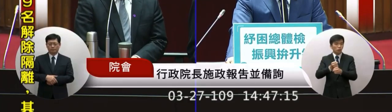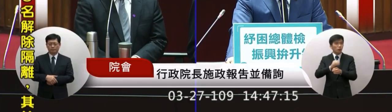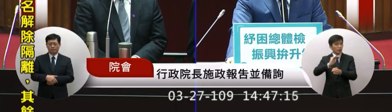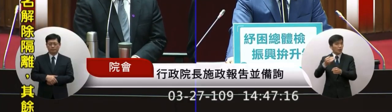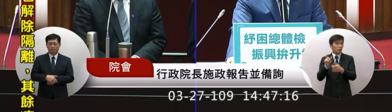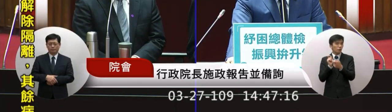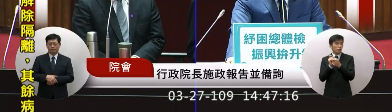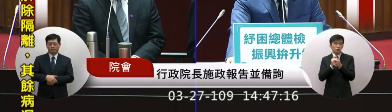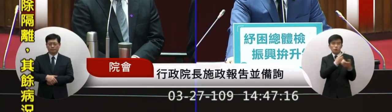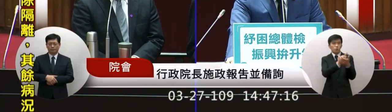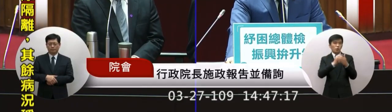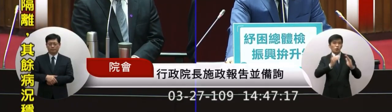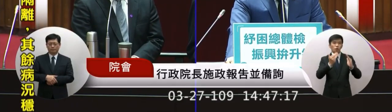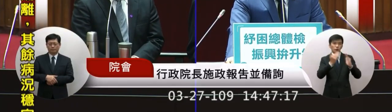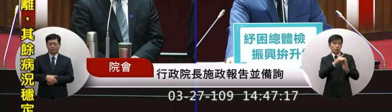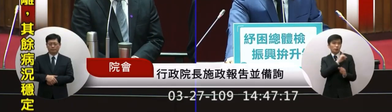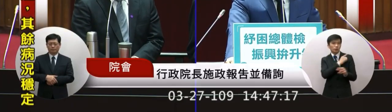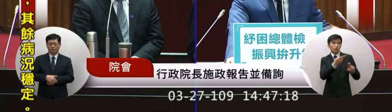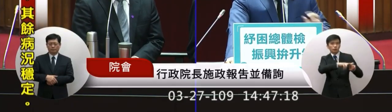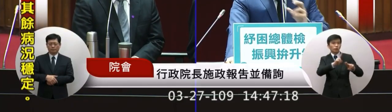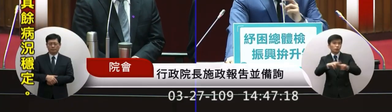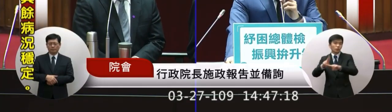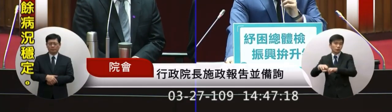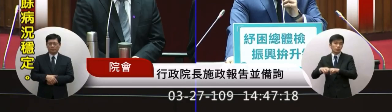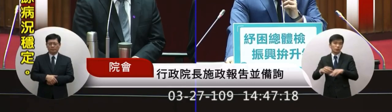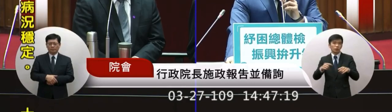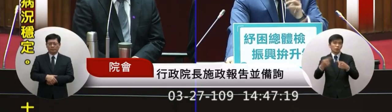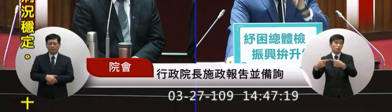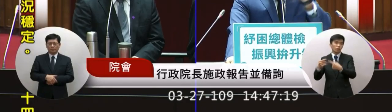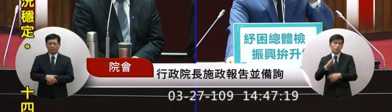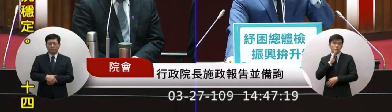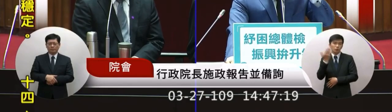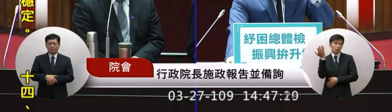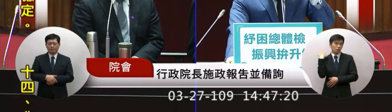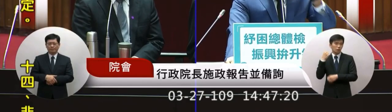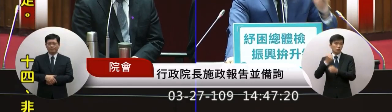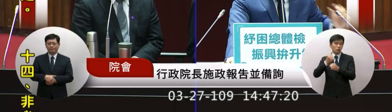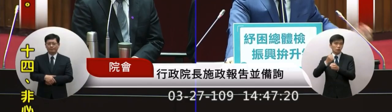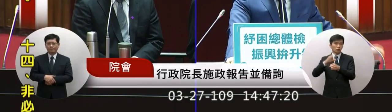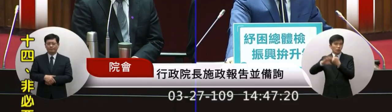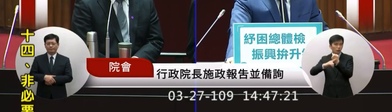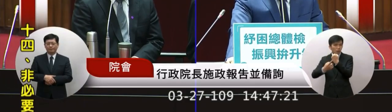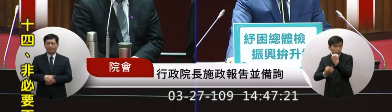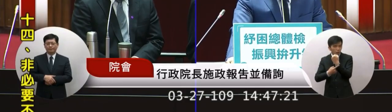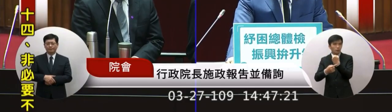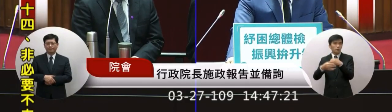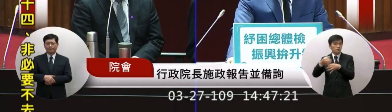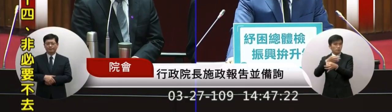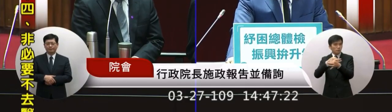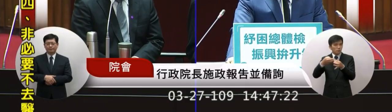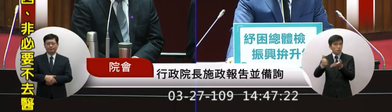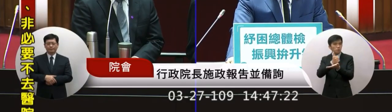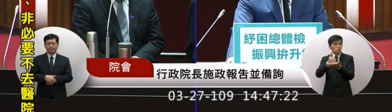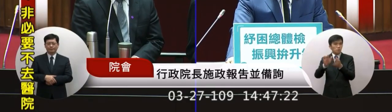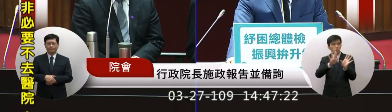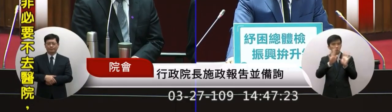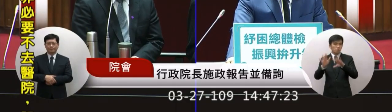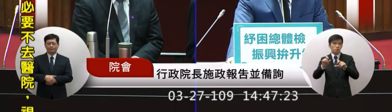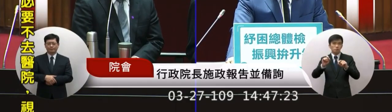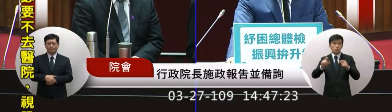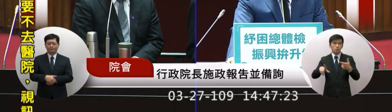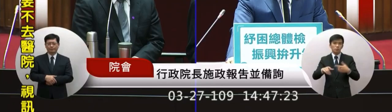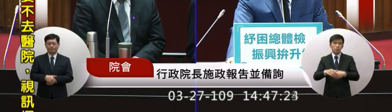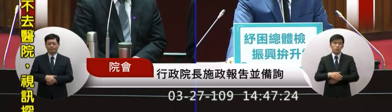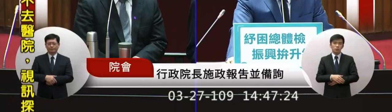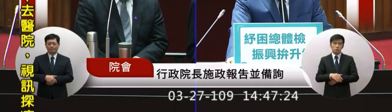家都锁国了，其实都已经跟以往的这种作业模式跟商业的产业的供应链的这个运行模式